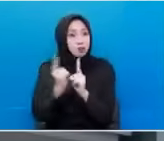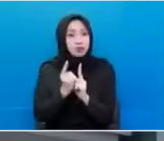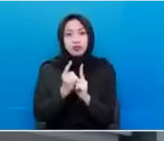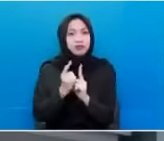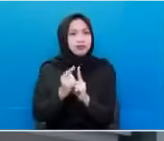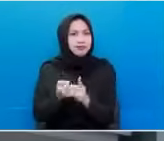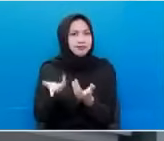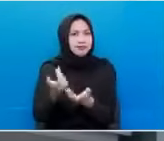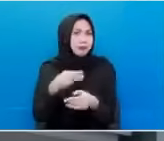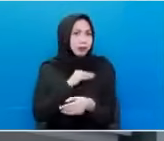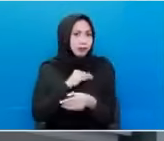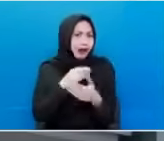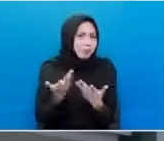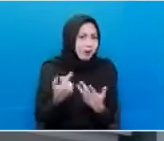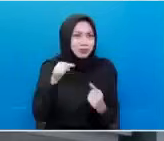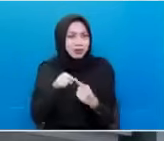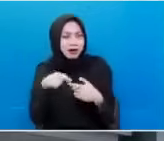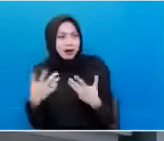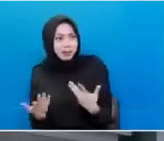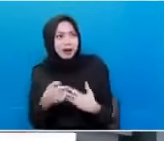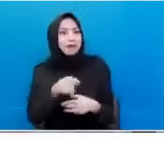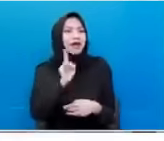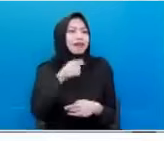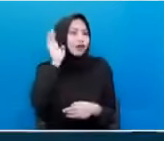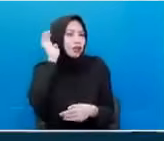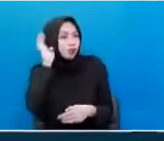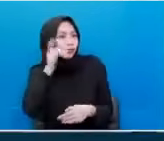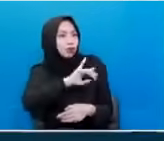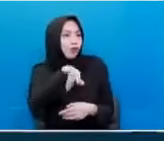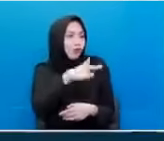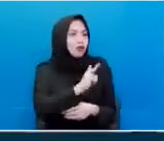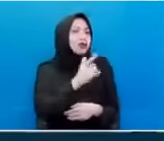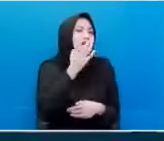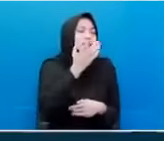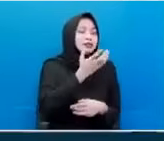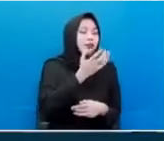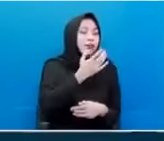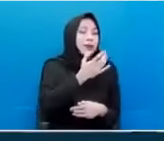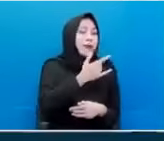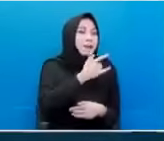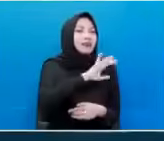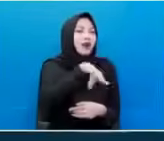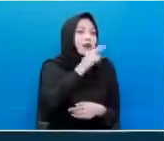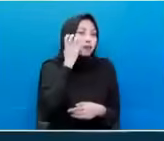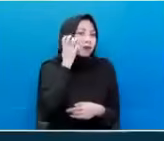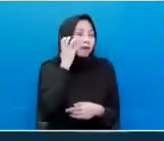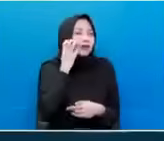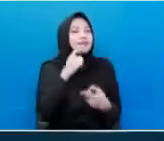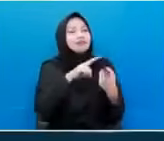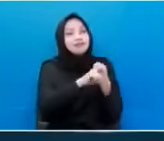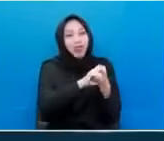yangabow ow dengan Jokowi kita akan bahas bersama yunarto Wijaya direktur eksekutif Carta politika Selamat malam Mas